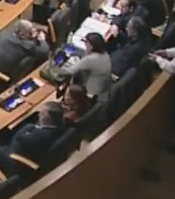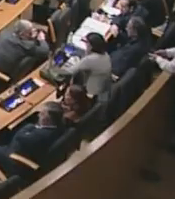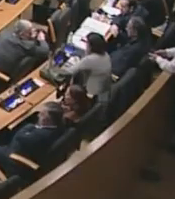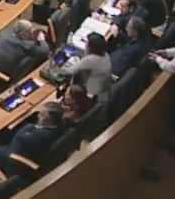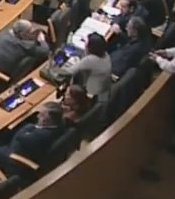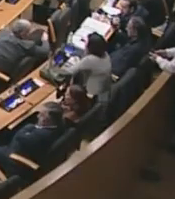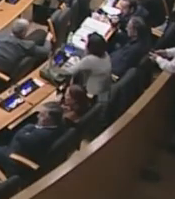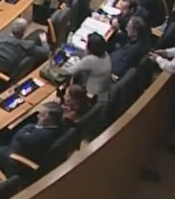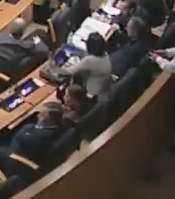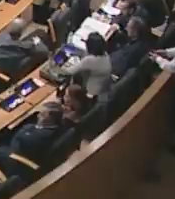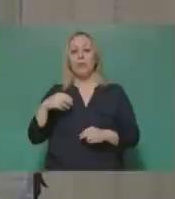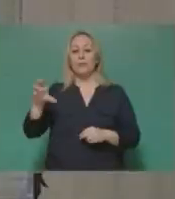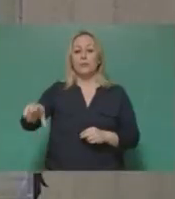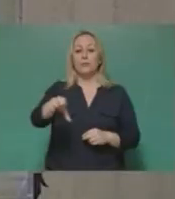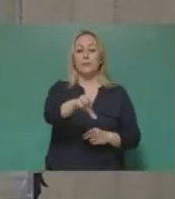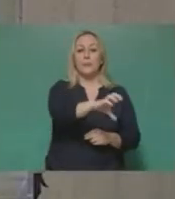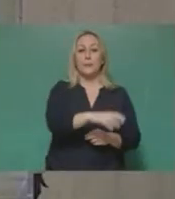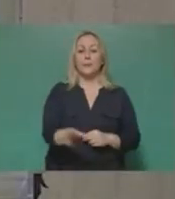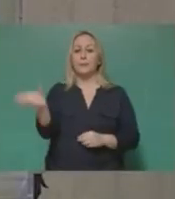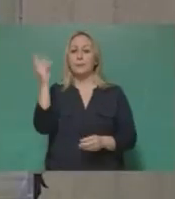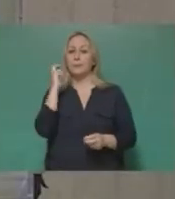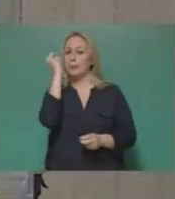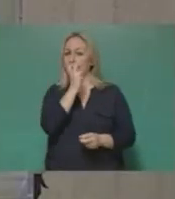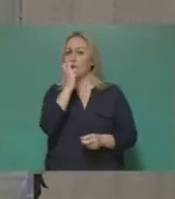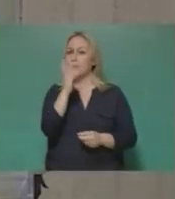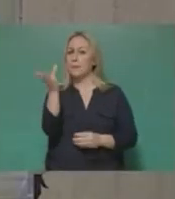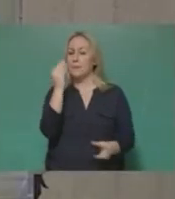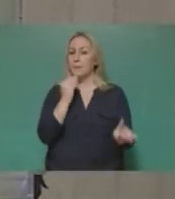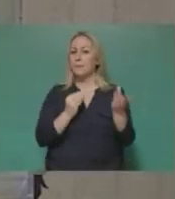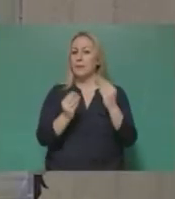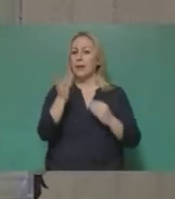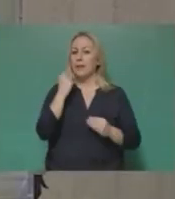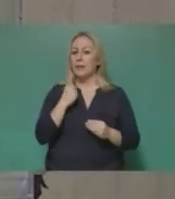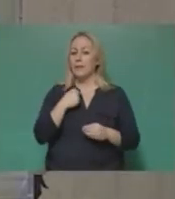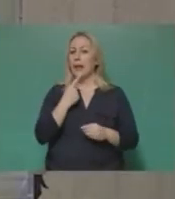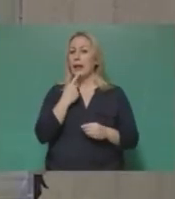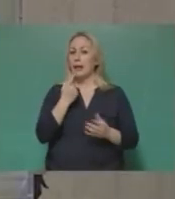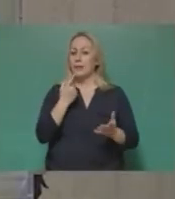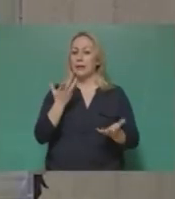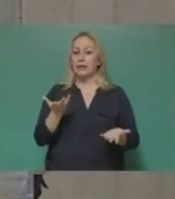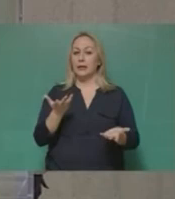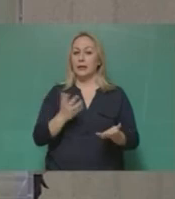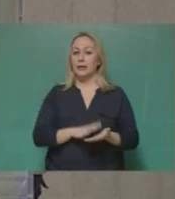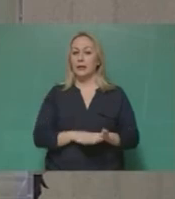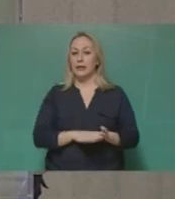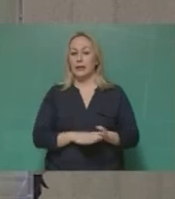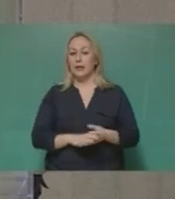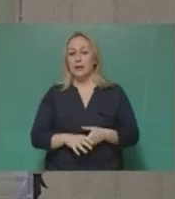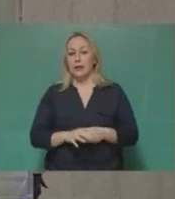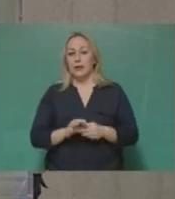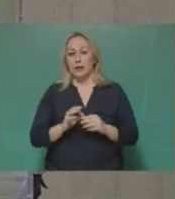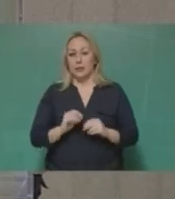Εξαίρεση αποτέλεσε ο Μάκης Τεργίου από τη Συμμαχία Πολιτών, ο οποίος υπερψήφισε τον προϋπολογισμό. Είμαστε πάρα πολύ